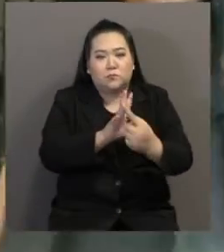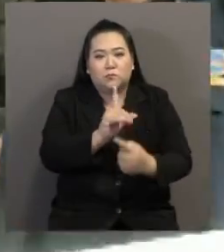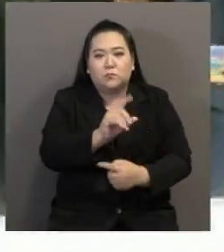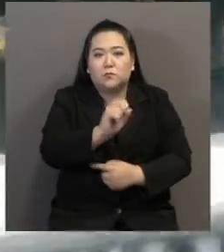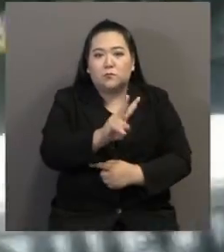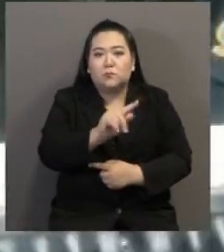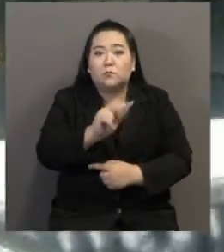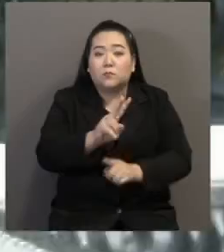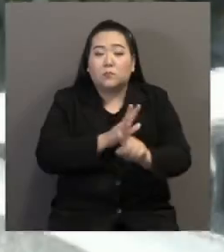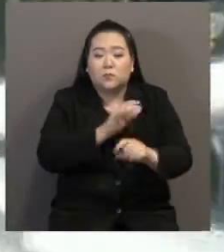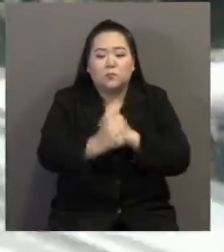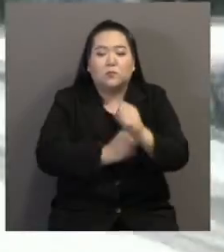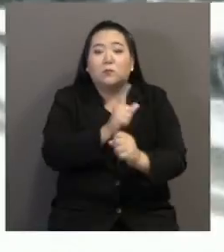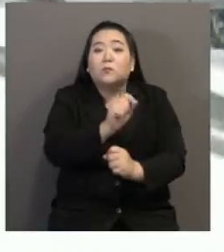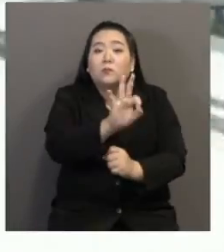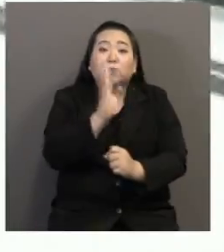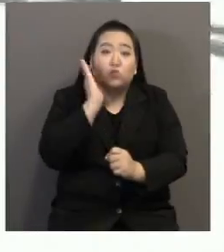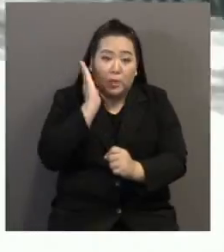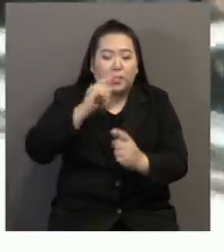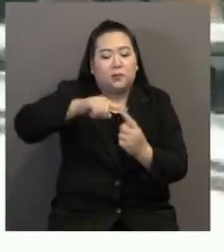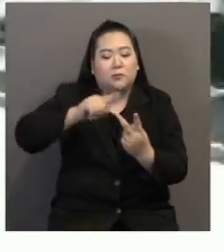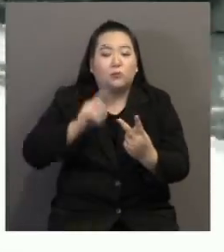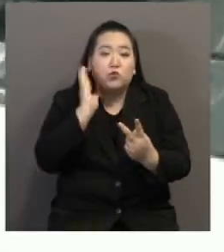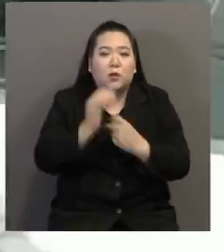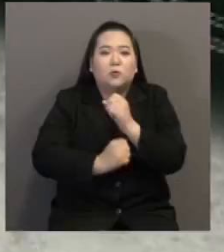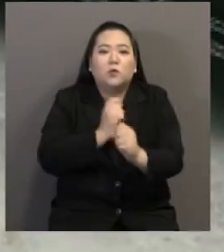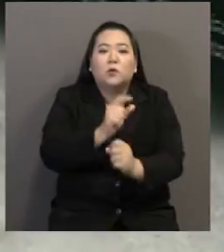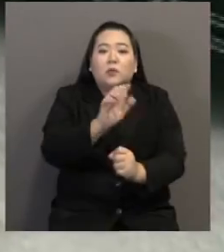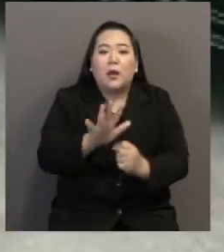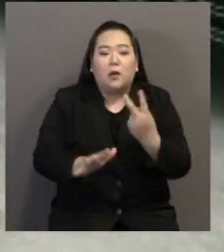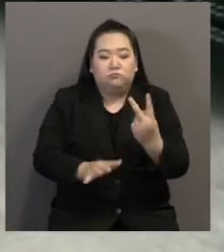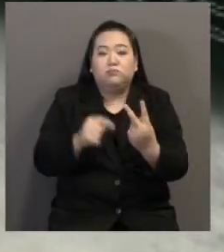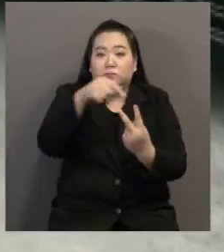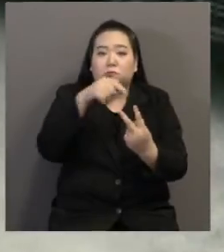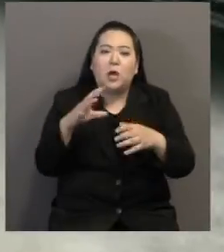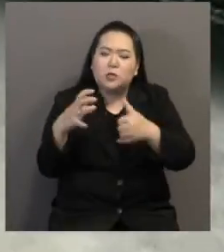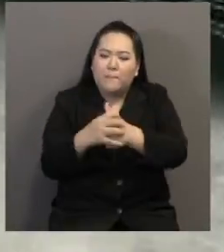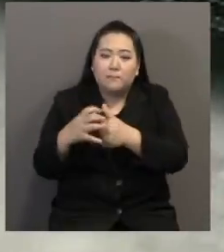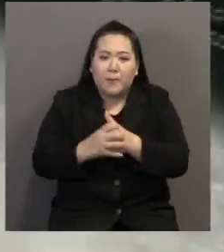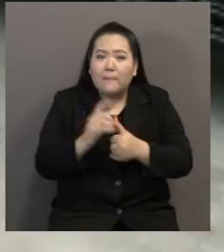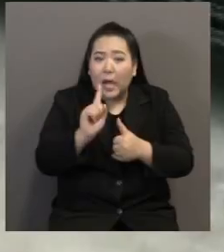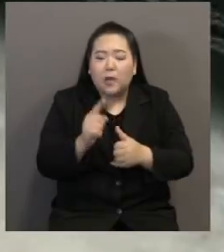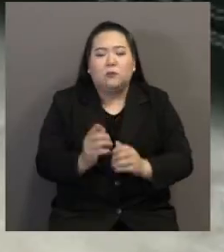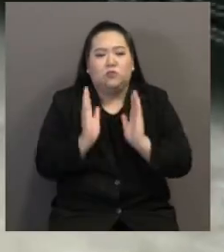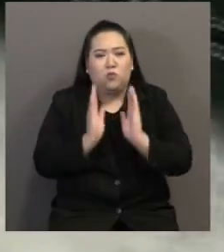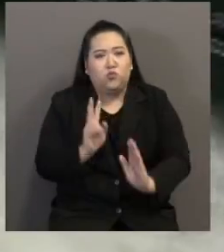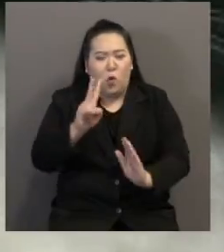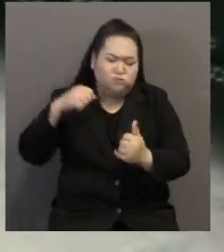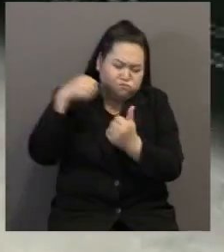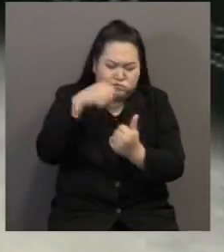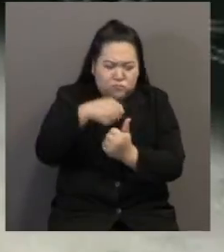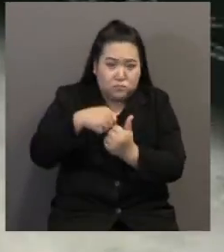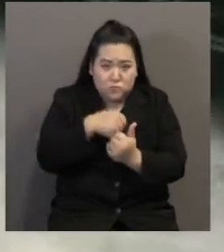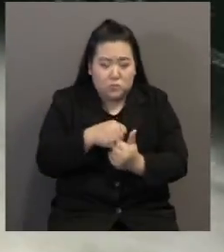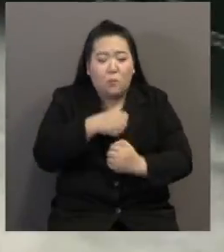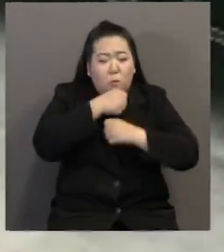ายุ25ปีผู้ต้องหาร่วมกันทำร้ายร่างกายนายสัจจาประสัยอายุ63ปีจนสลบคาที่ก่อนที่จะไ